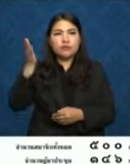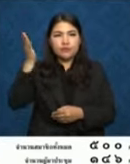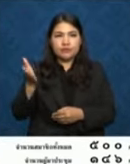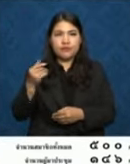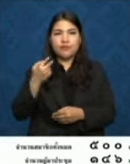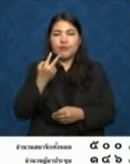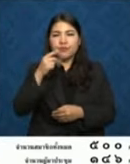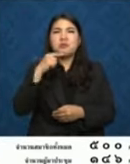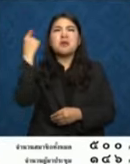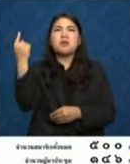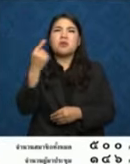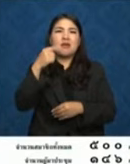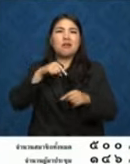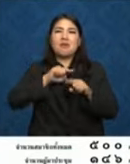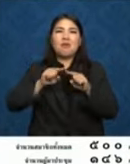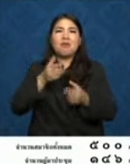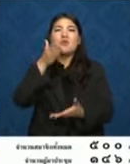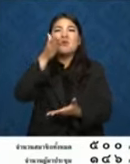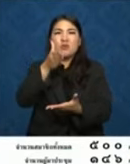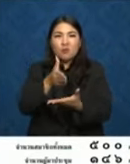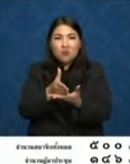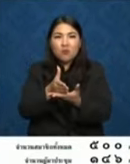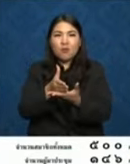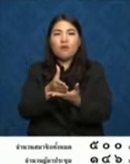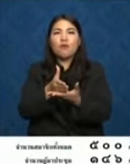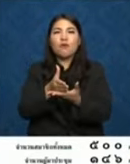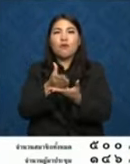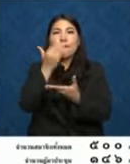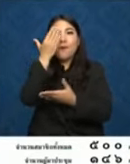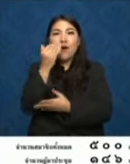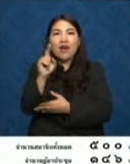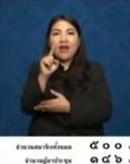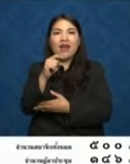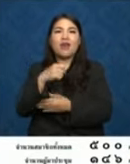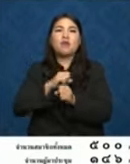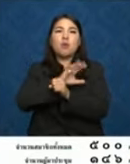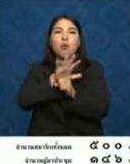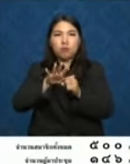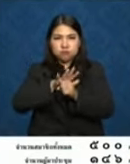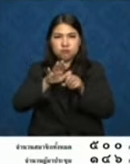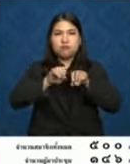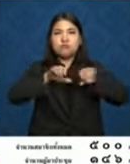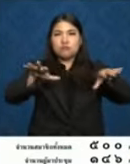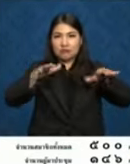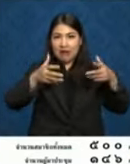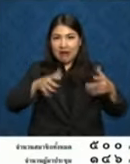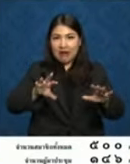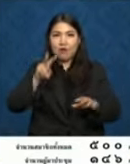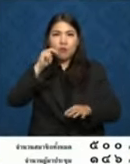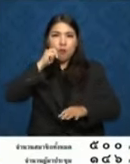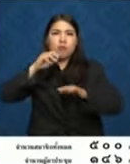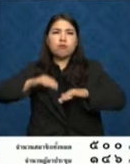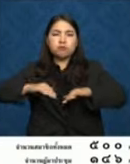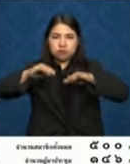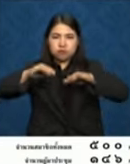ของสามโคกแต่ต้องหยุดชะงักไปก็พิษภัยโควิดแล้วประสบภัยน้ำท่วมมา2ปีเศรษฐกิจแย่มากครับตอนนี้กำลัง